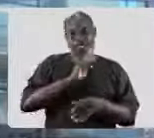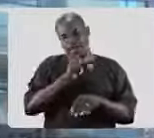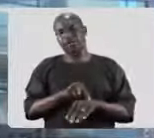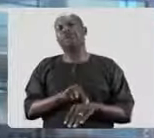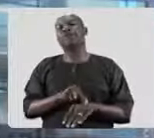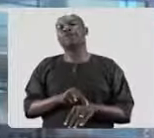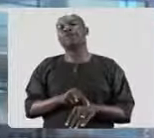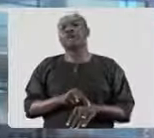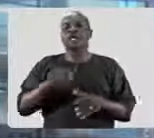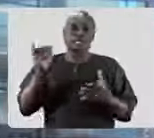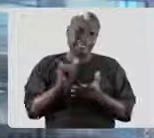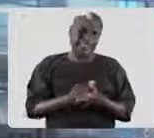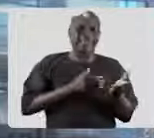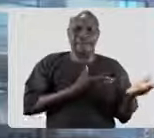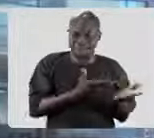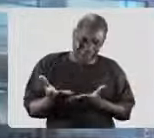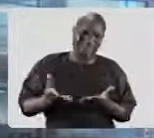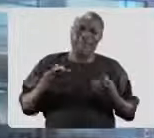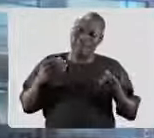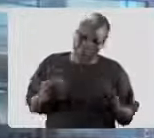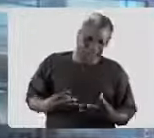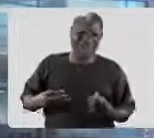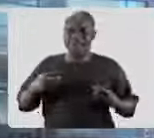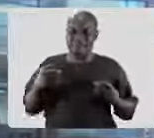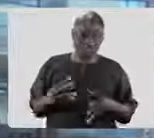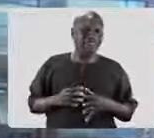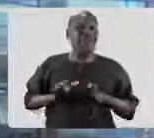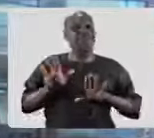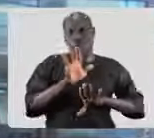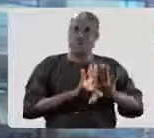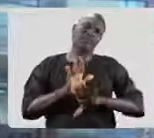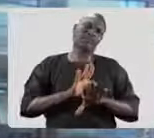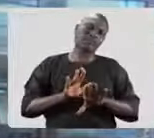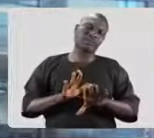ho ya e no ne kofa ensaba hudu onyina e de ba